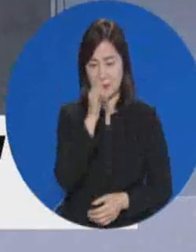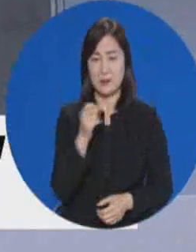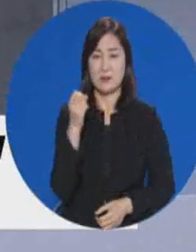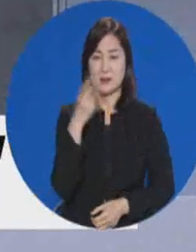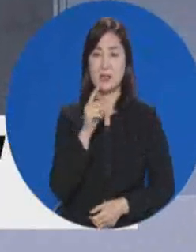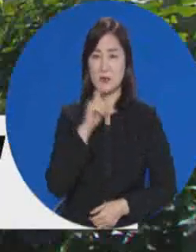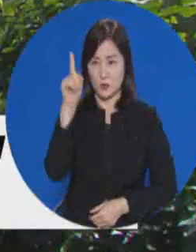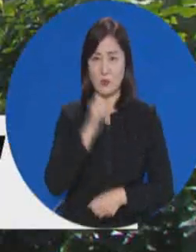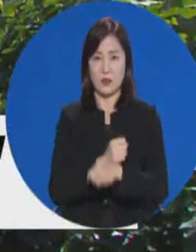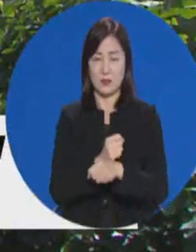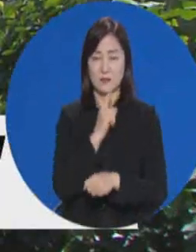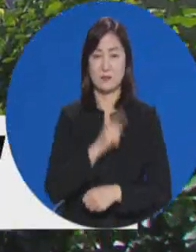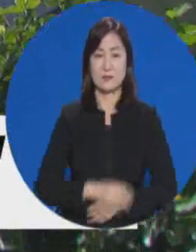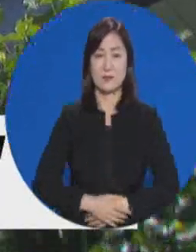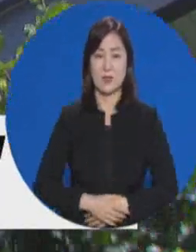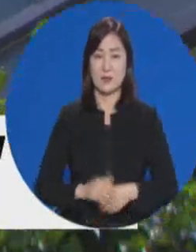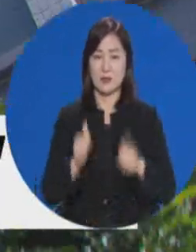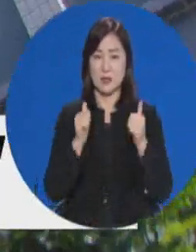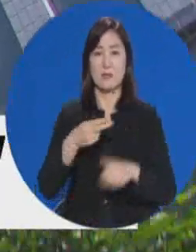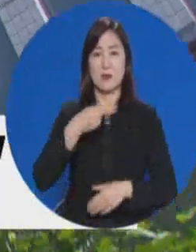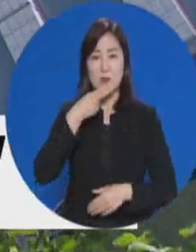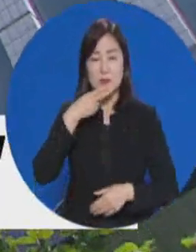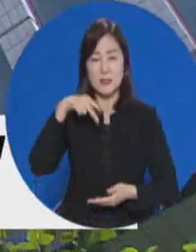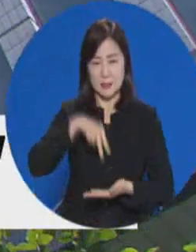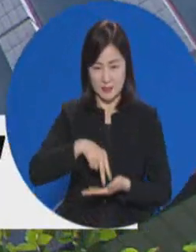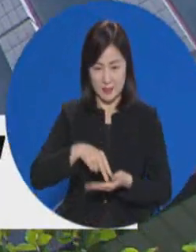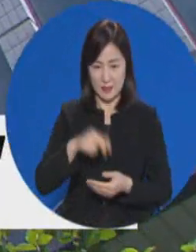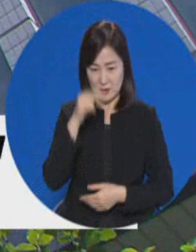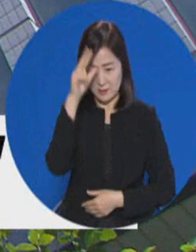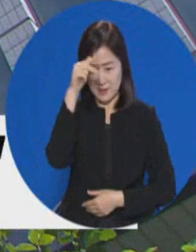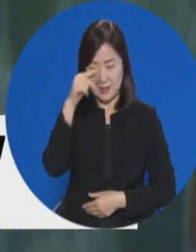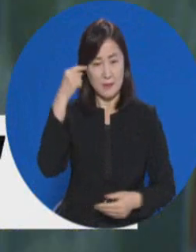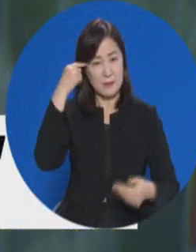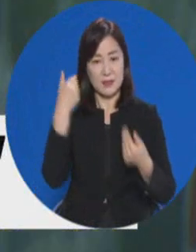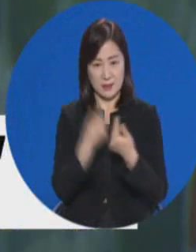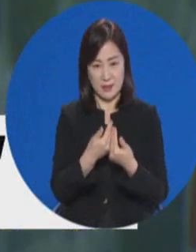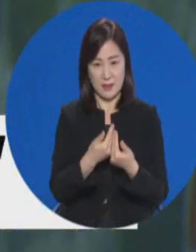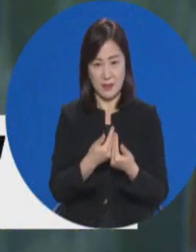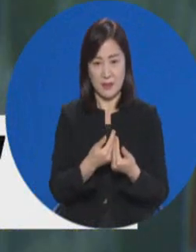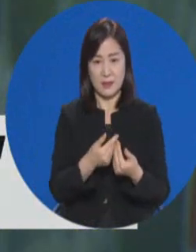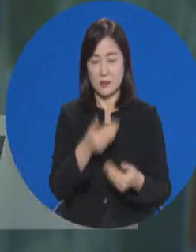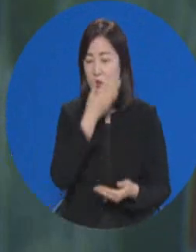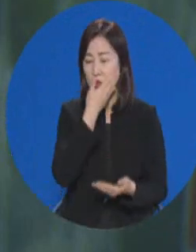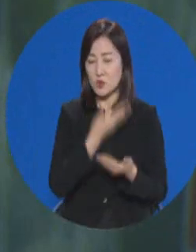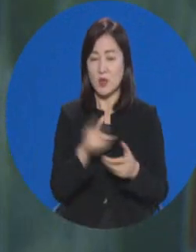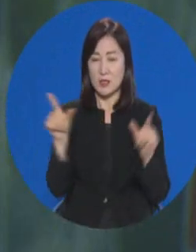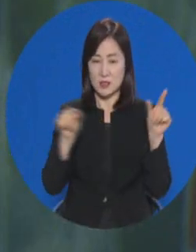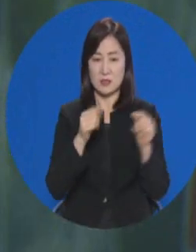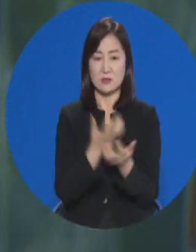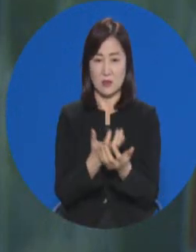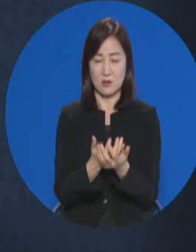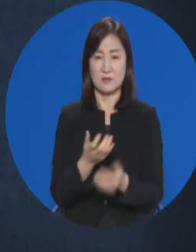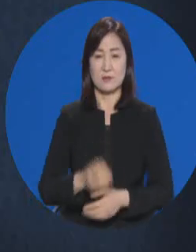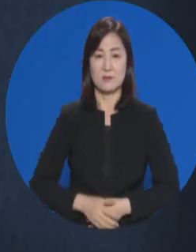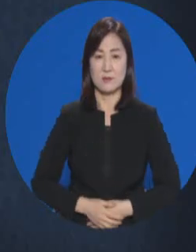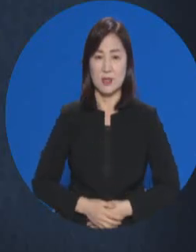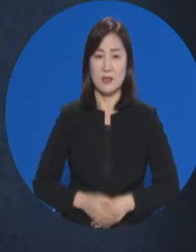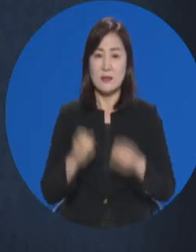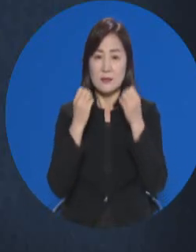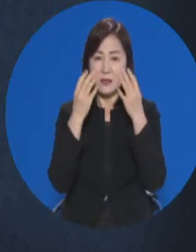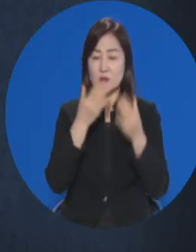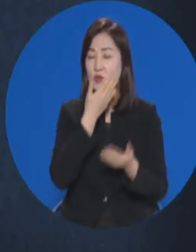했습니다. 불기소를 결정했던 검찰 주장을 정면으로 반박할 수 있는 핵심 증거라는 겁니다. 새로이